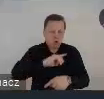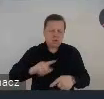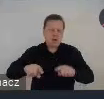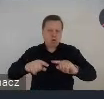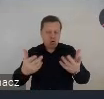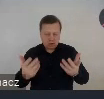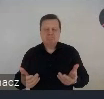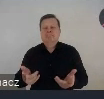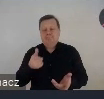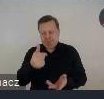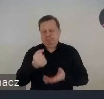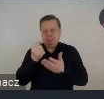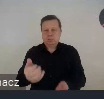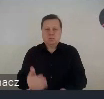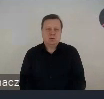rzemieślniczych.